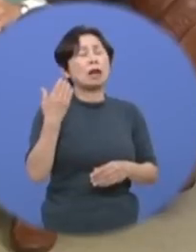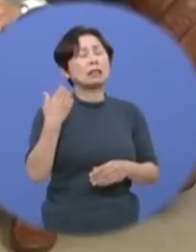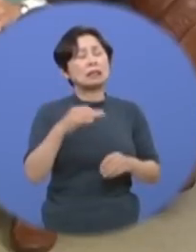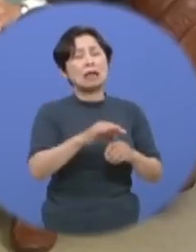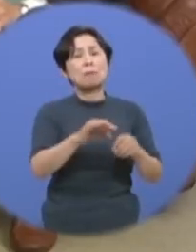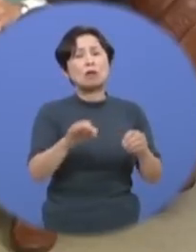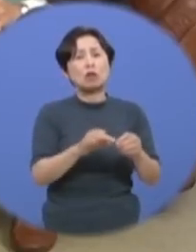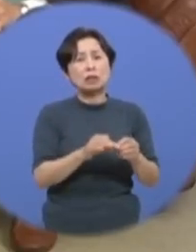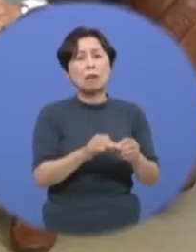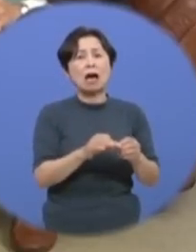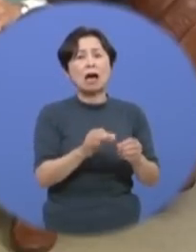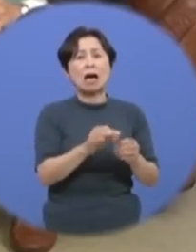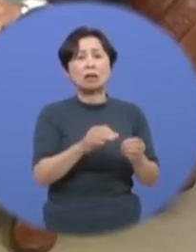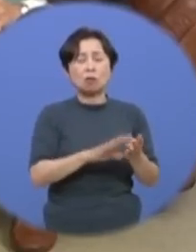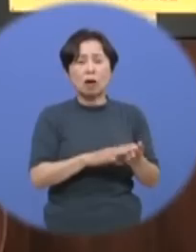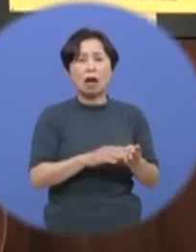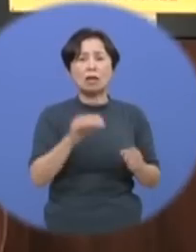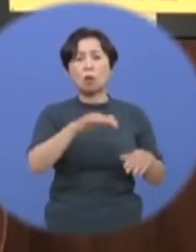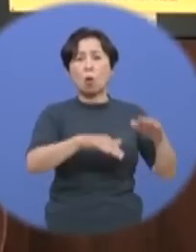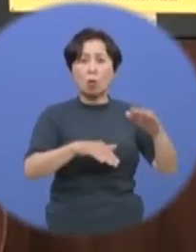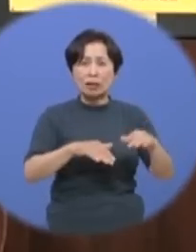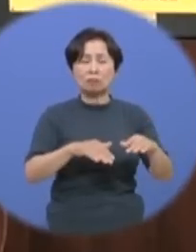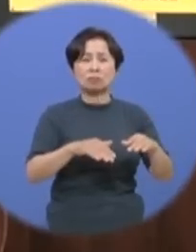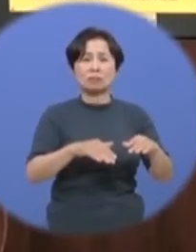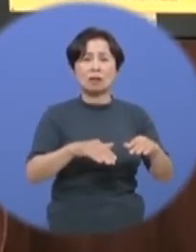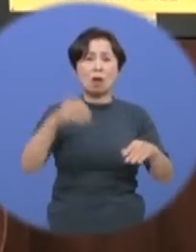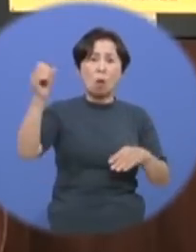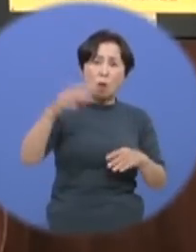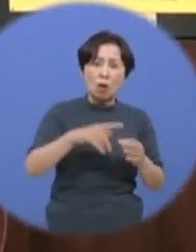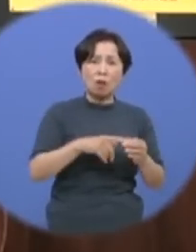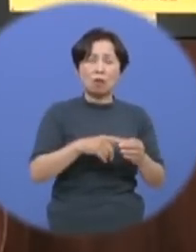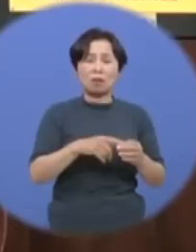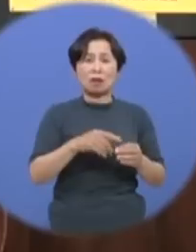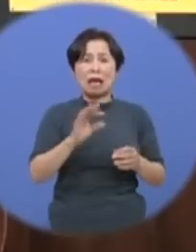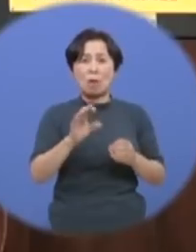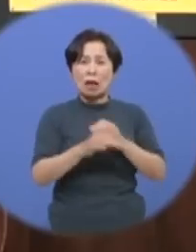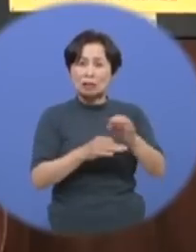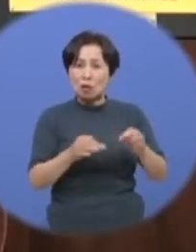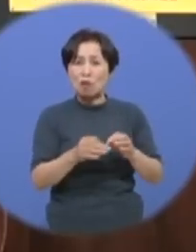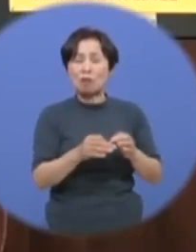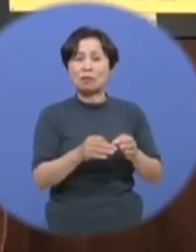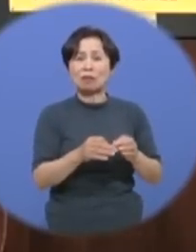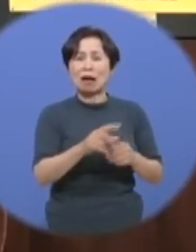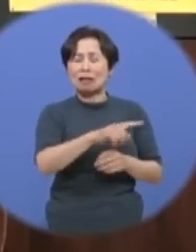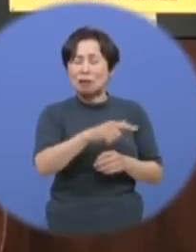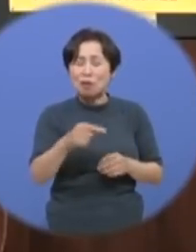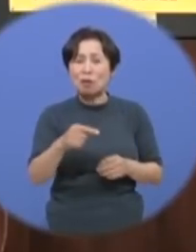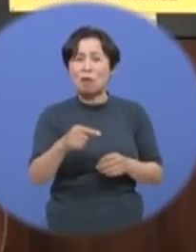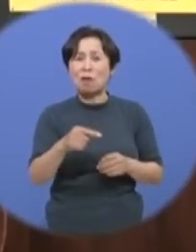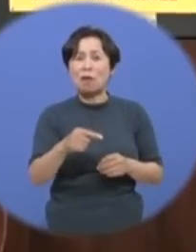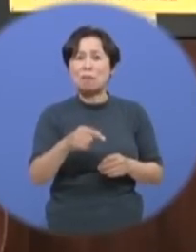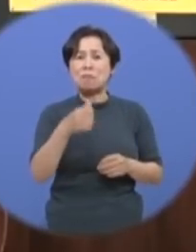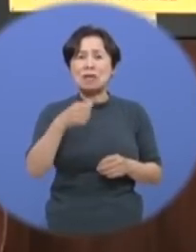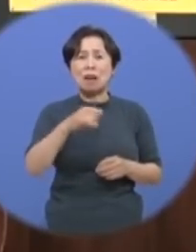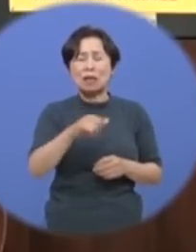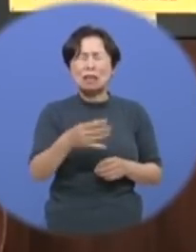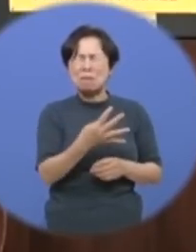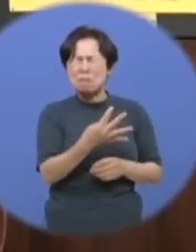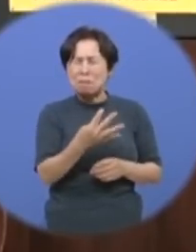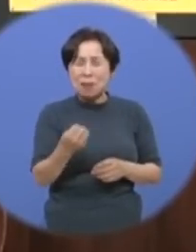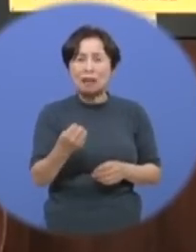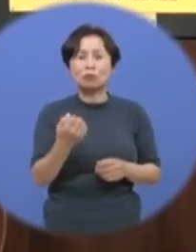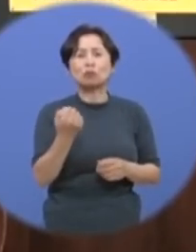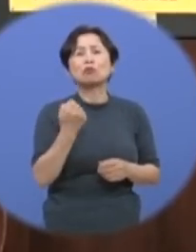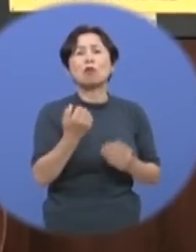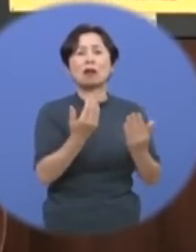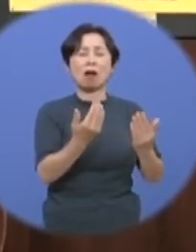まだまだんね桐蔭向陽県は小1校南部といっぱい中学校があるわけですよ